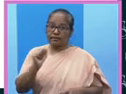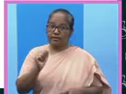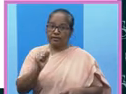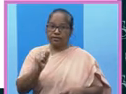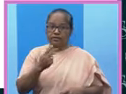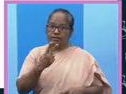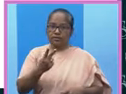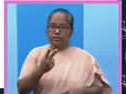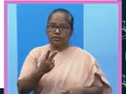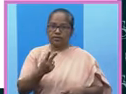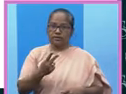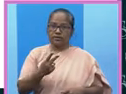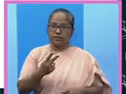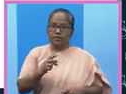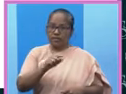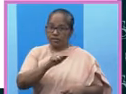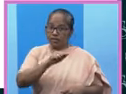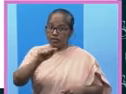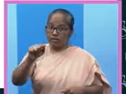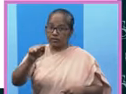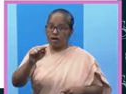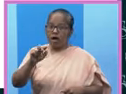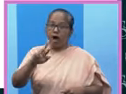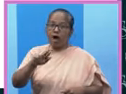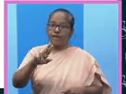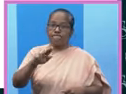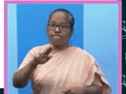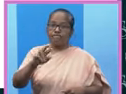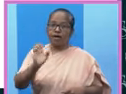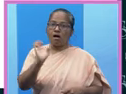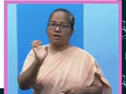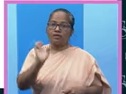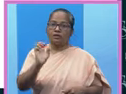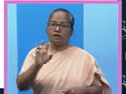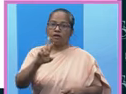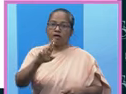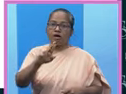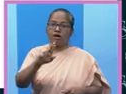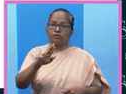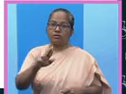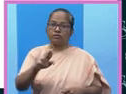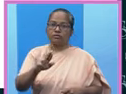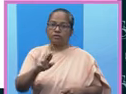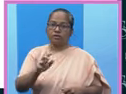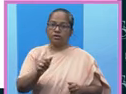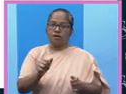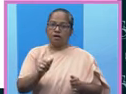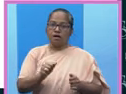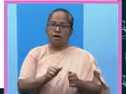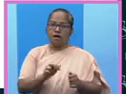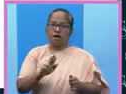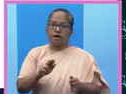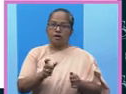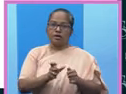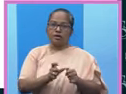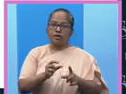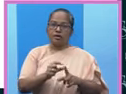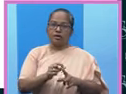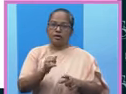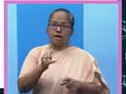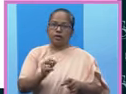நம்ம படிச்சிருந்தோமா இல்லையா? நல்லது. இதுதான் எனது ஆரம், இதுவும் எனது ஆரம்.